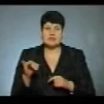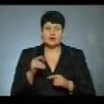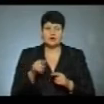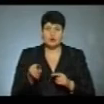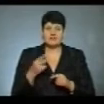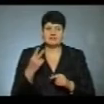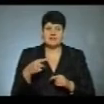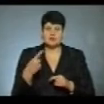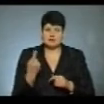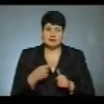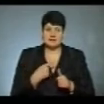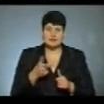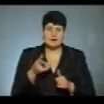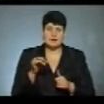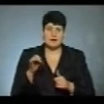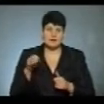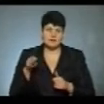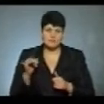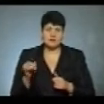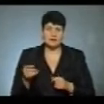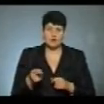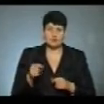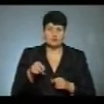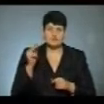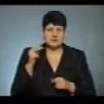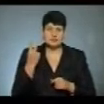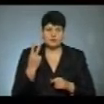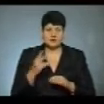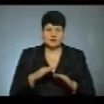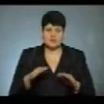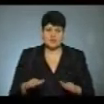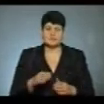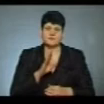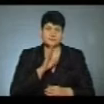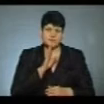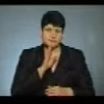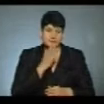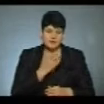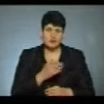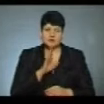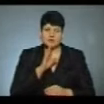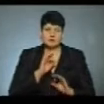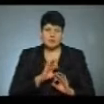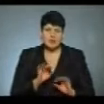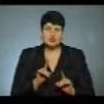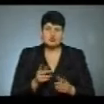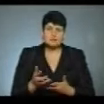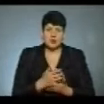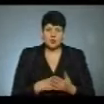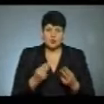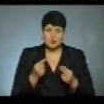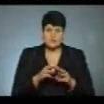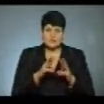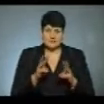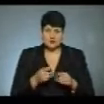імені Ігоря Герети у Тернополі. Тут навчаються двоє дітей Надії Пройдун. Жінка розповідає, про те, що збирають кошти на